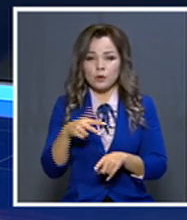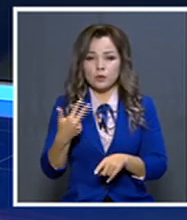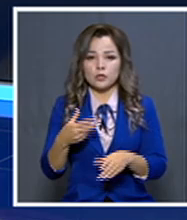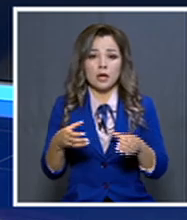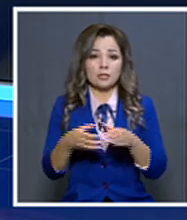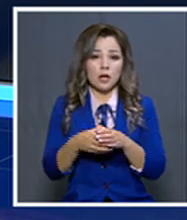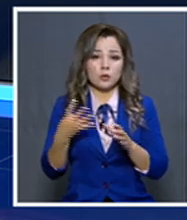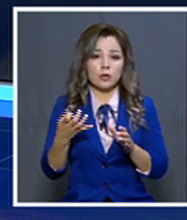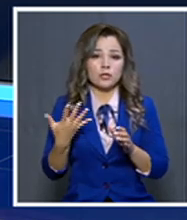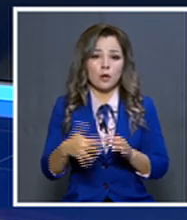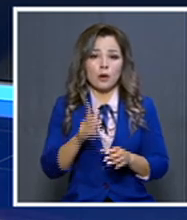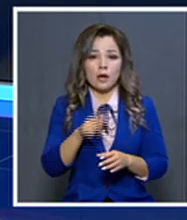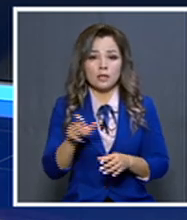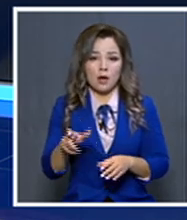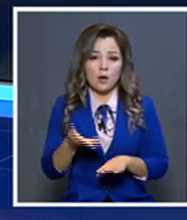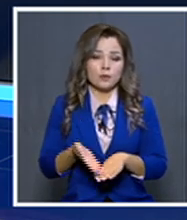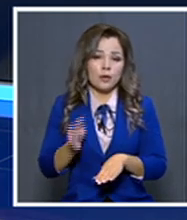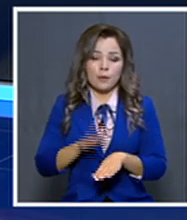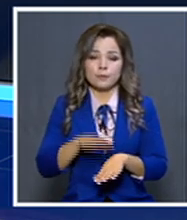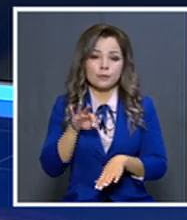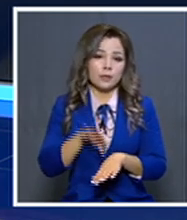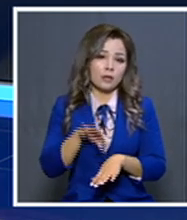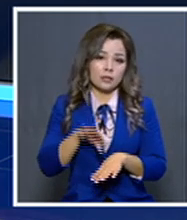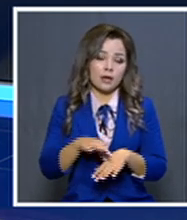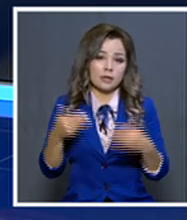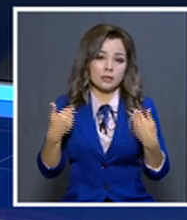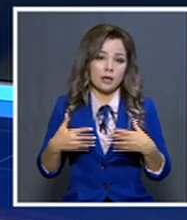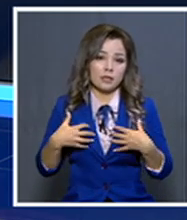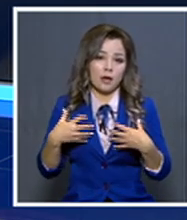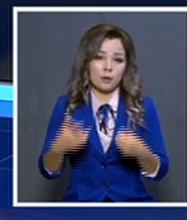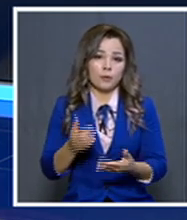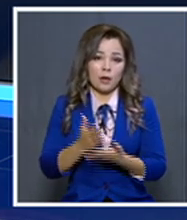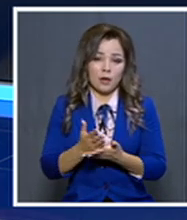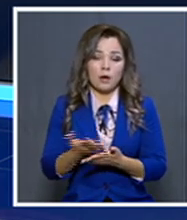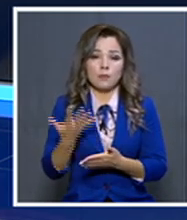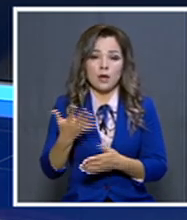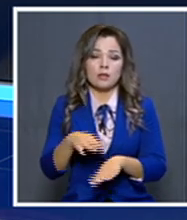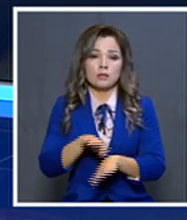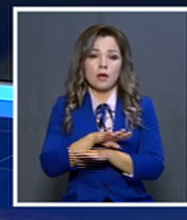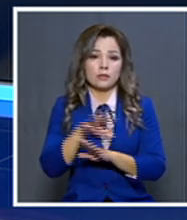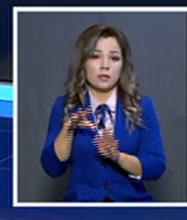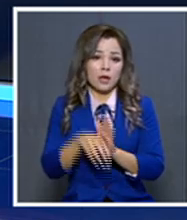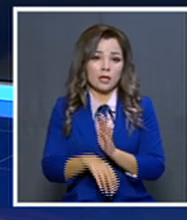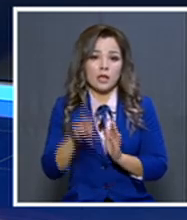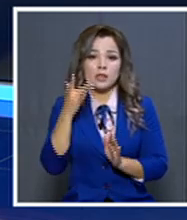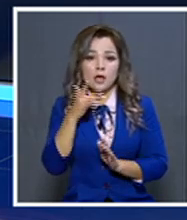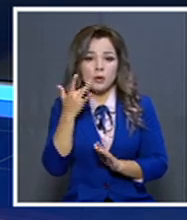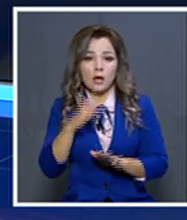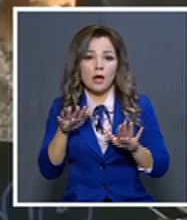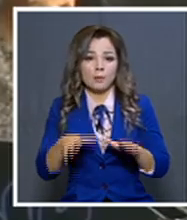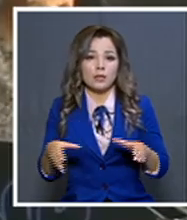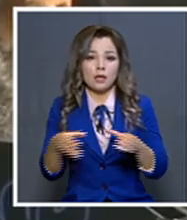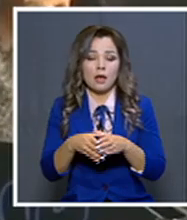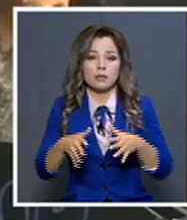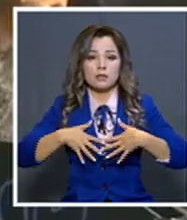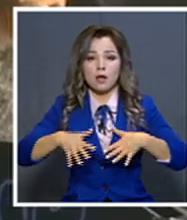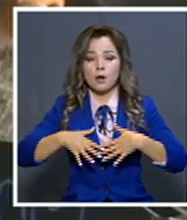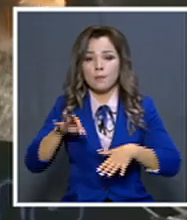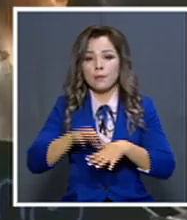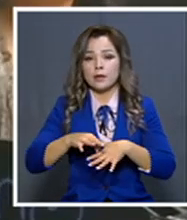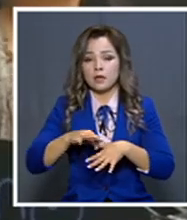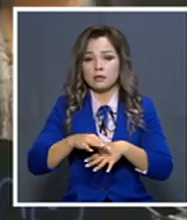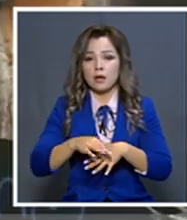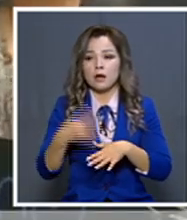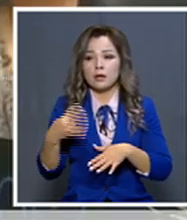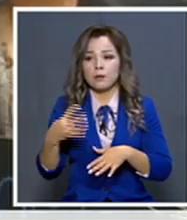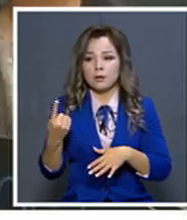шамамен 450 адам ауыр дертке ұшыраған. Олардың бесеуі қайтыс болды. Ал Нью-Йорк штатында шілдеден бері өкпе ауруына шалдыққан 41